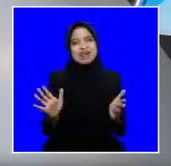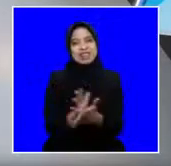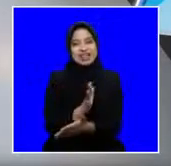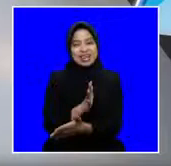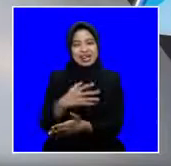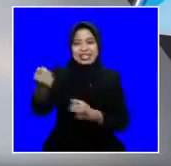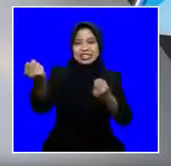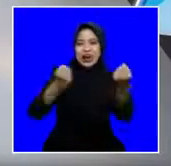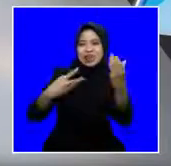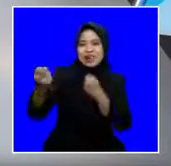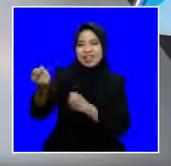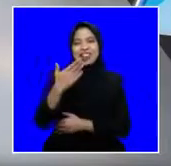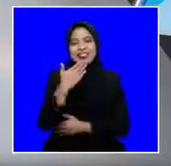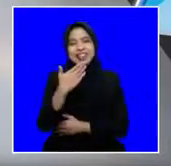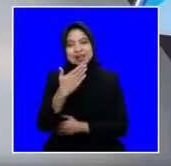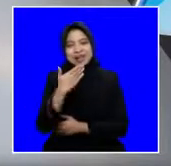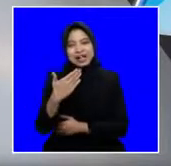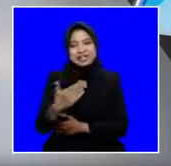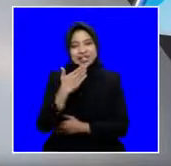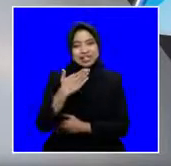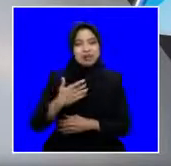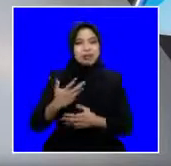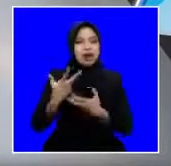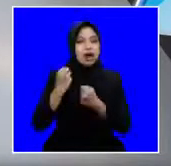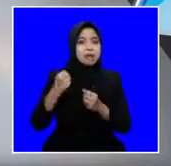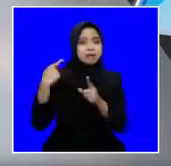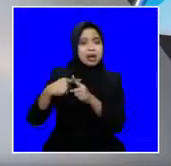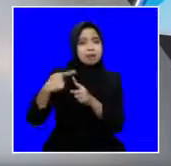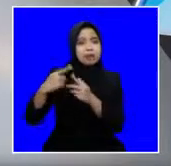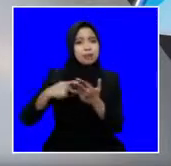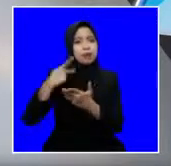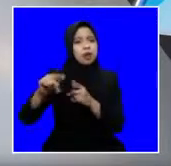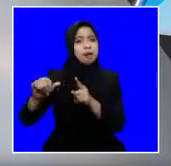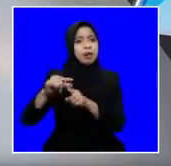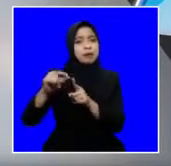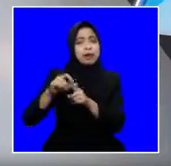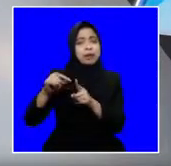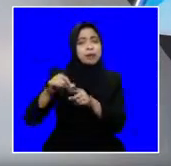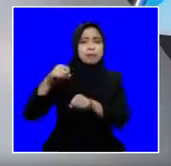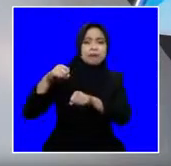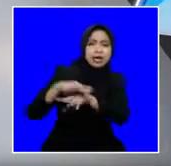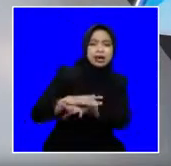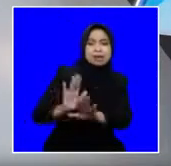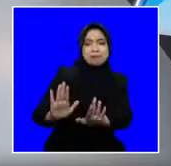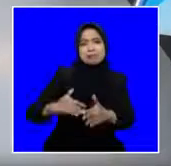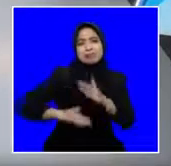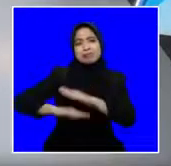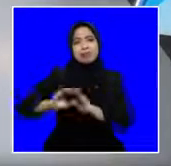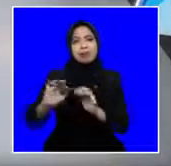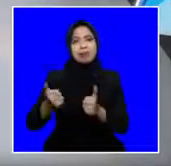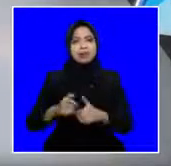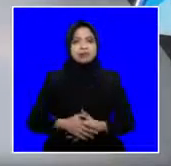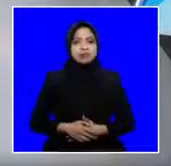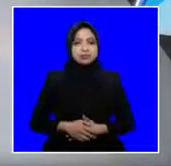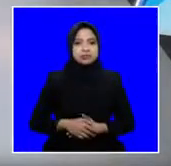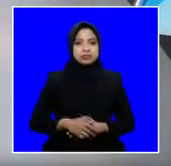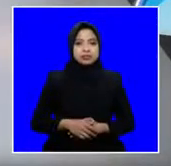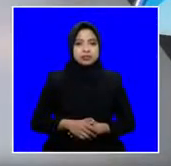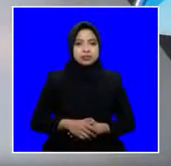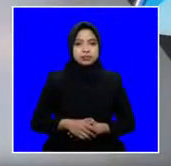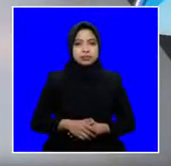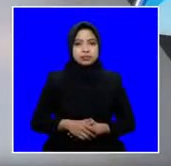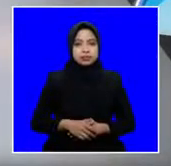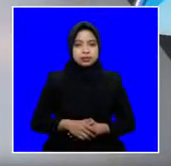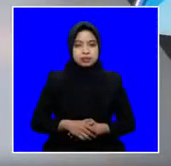juga jawabannya. Dan semoga perluasan program beasiswa LPDP ini dapat diimplementasikan dengan maksimal. Pertimbangan paling mendasar